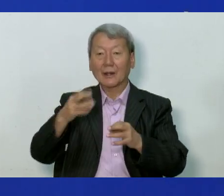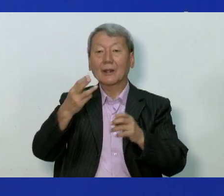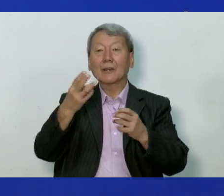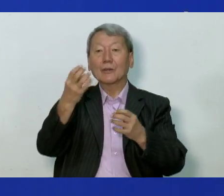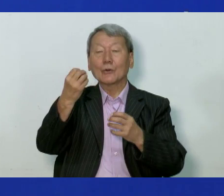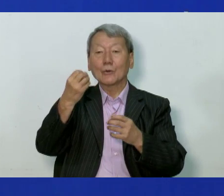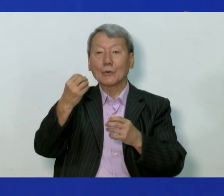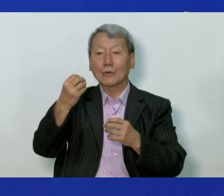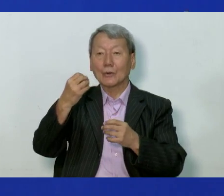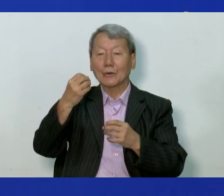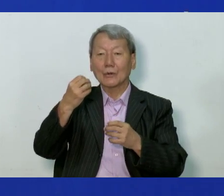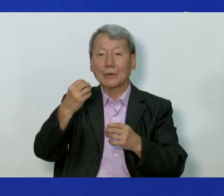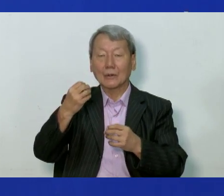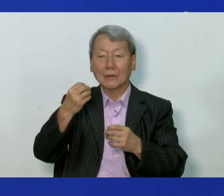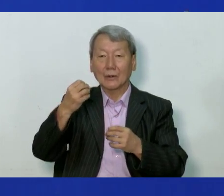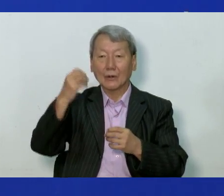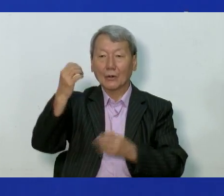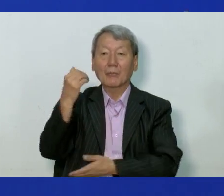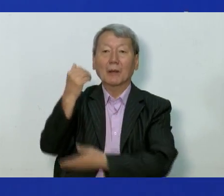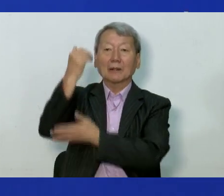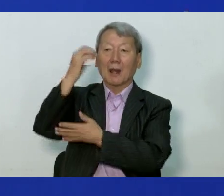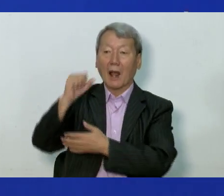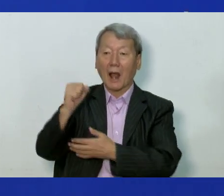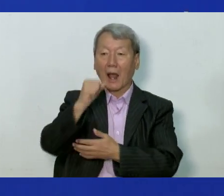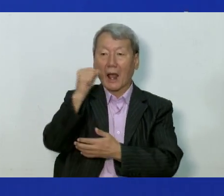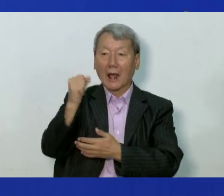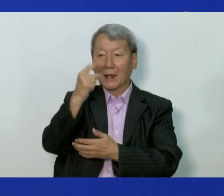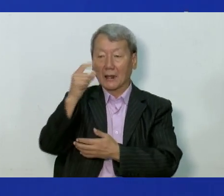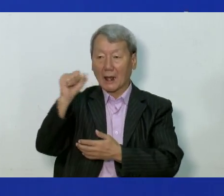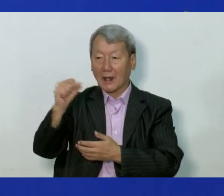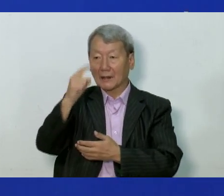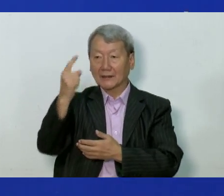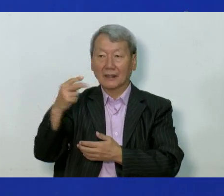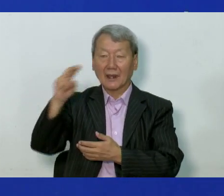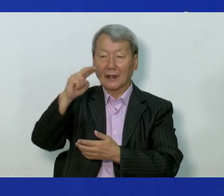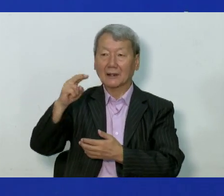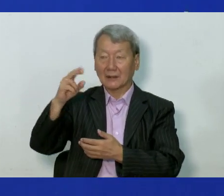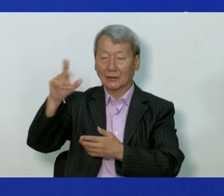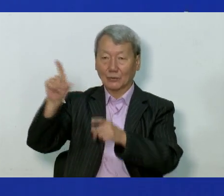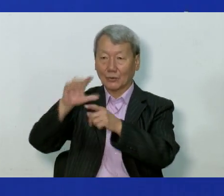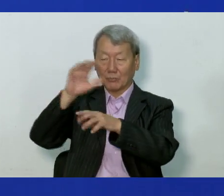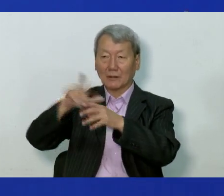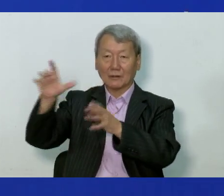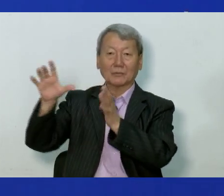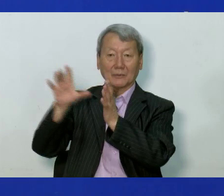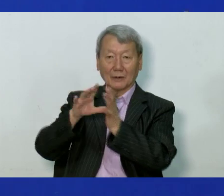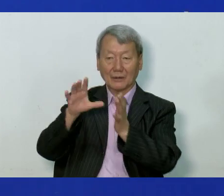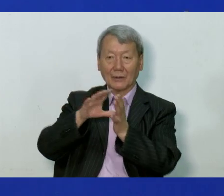также значит, поддержка Азиатского банка инфраструктурных инвестиций,